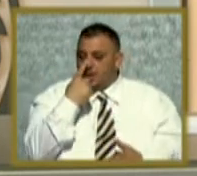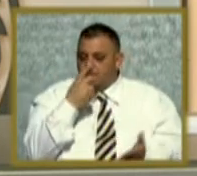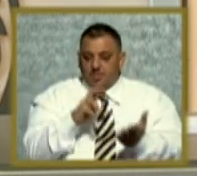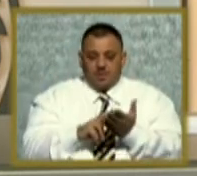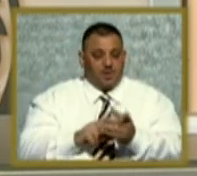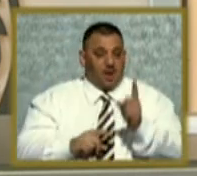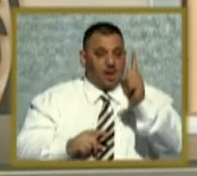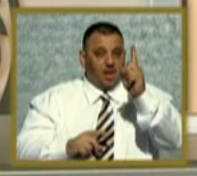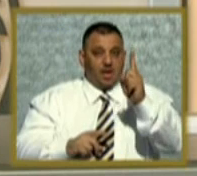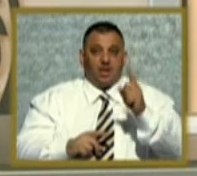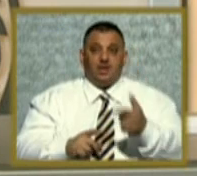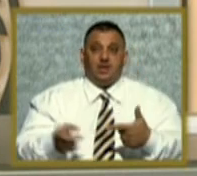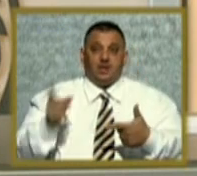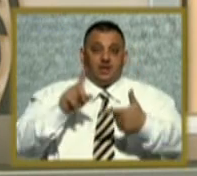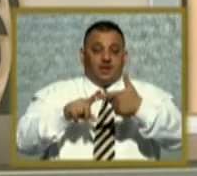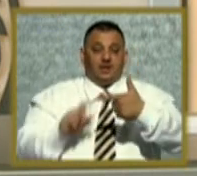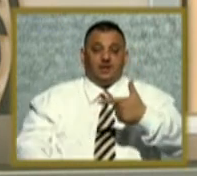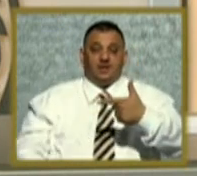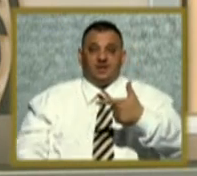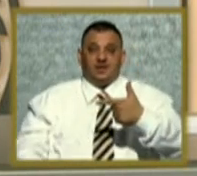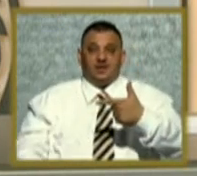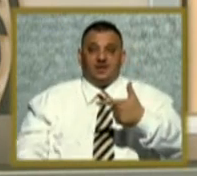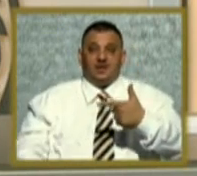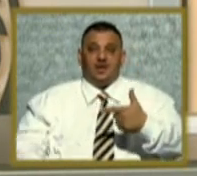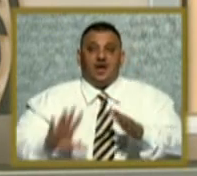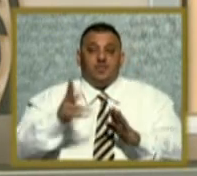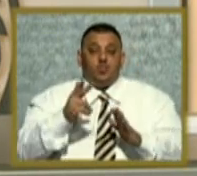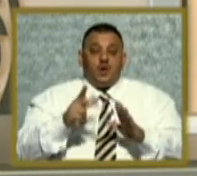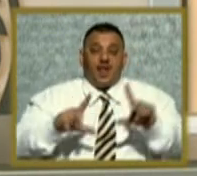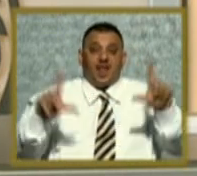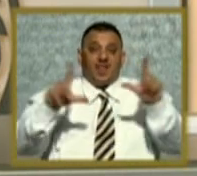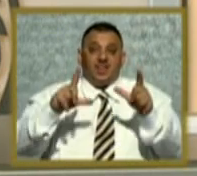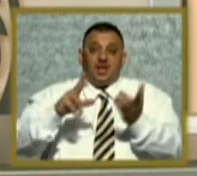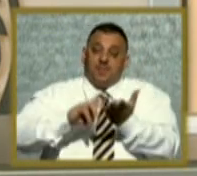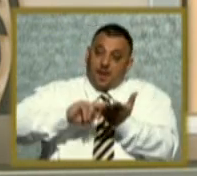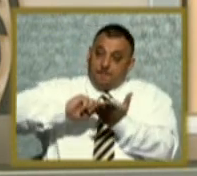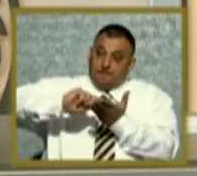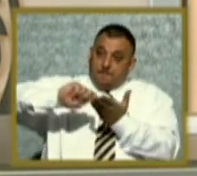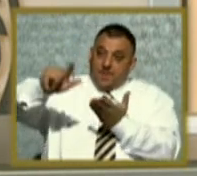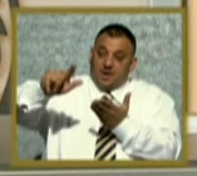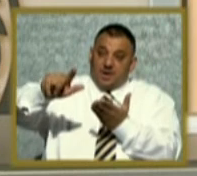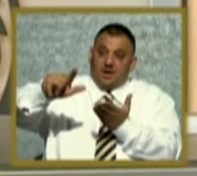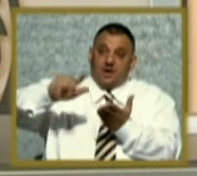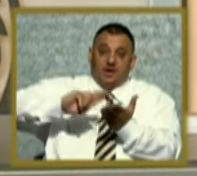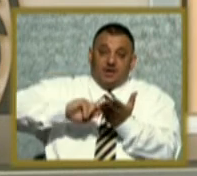يبتعد عنها وأن يفر منها. أبو أيمن يقول أحيانا بعض القنوات تقول لك ابعث اسم اس